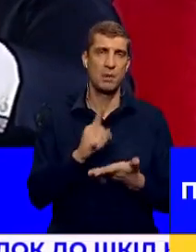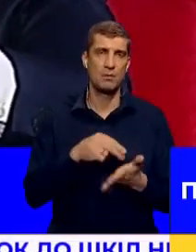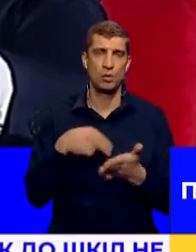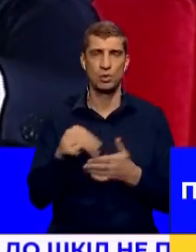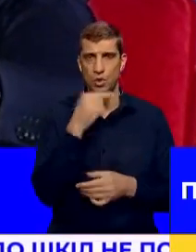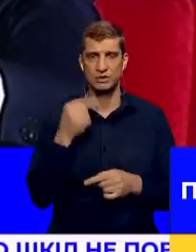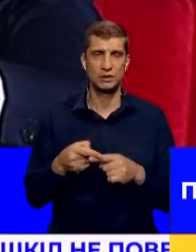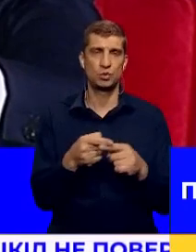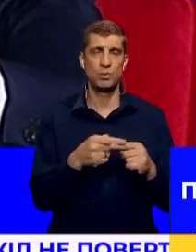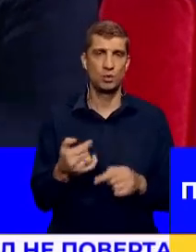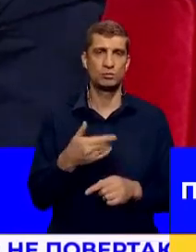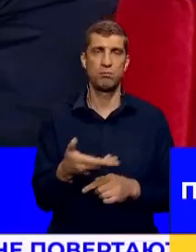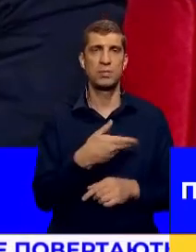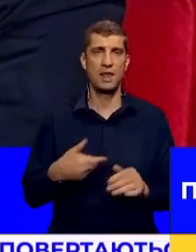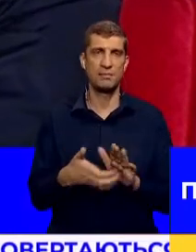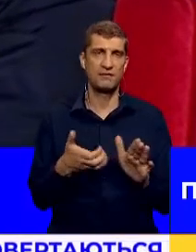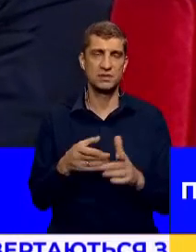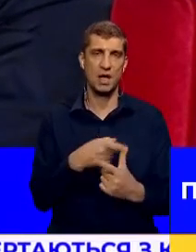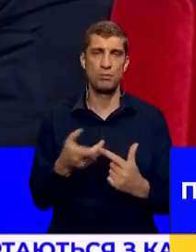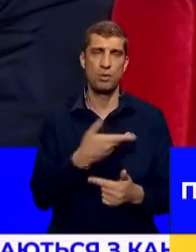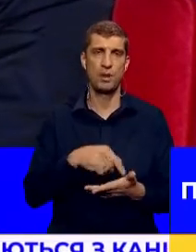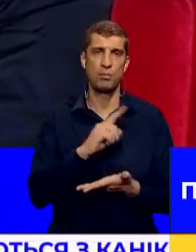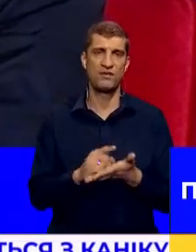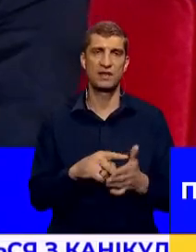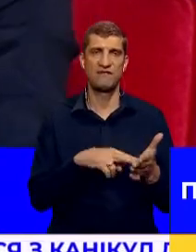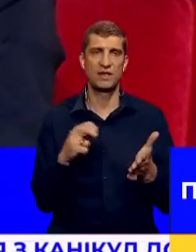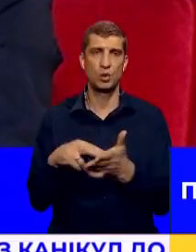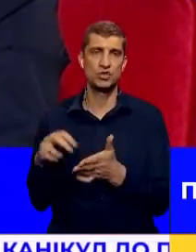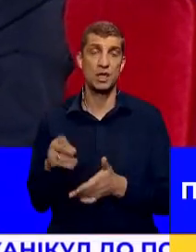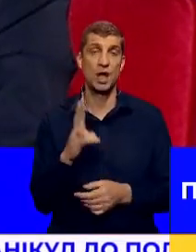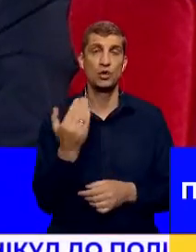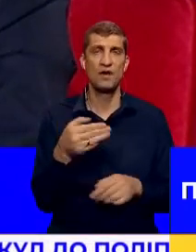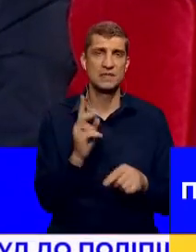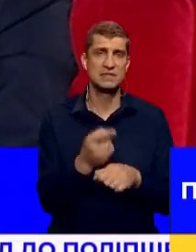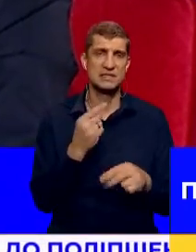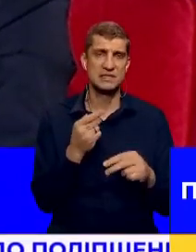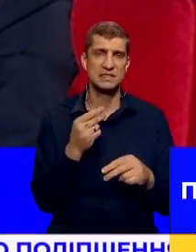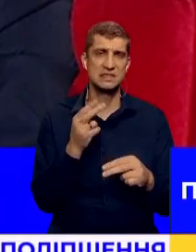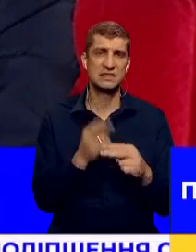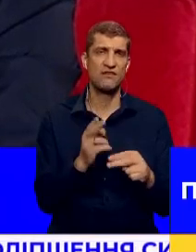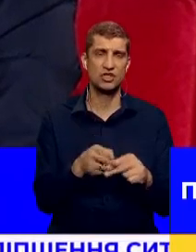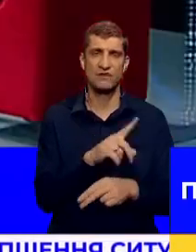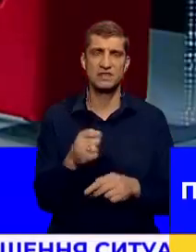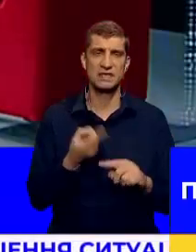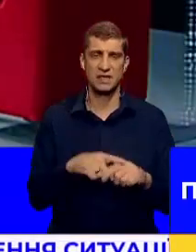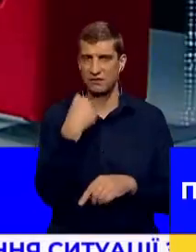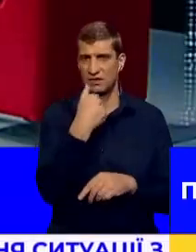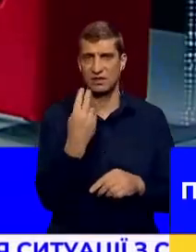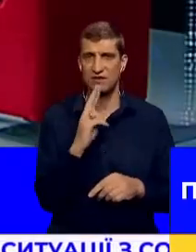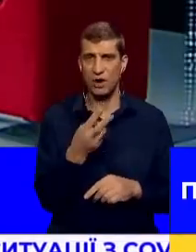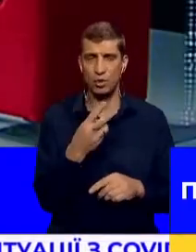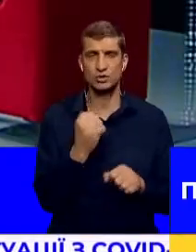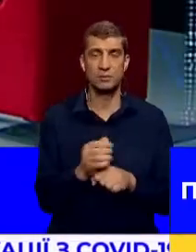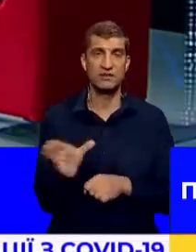російську, білоруську, бо нам не вистачить, або ми повинні відключати. А хто вам заважав за ці 2 роки зробити все, щоб